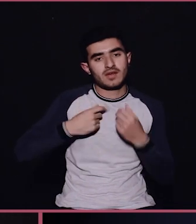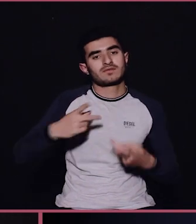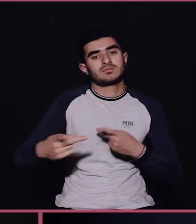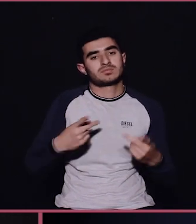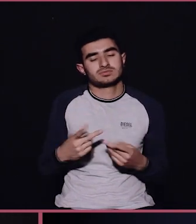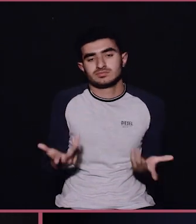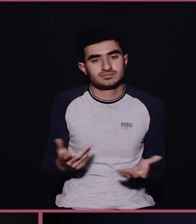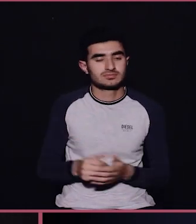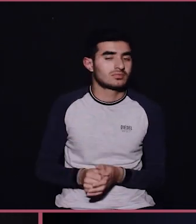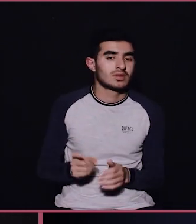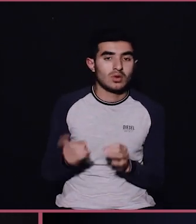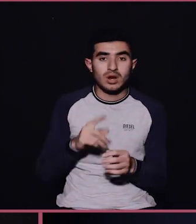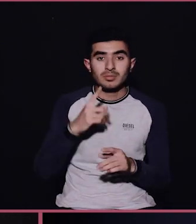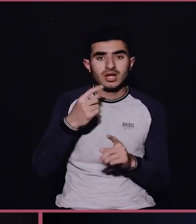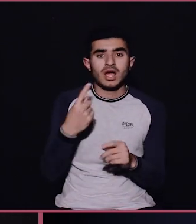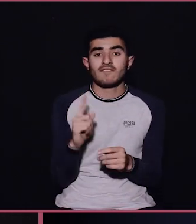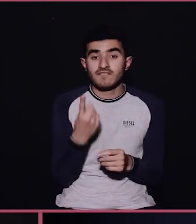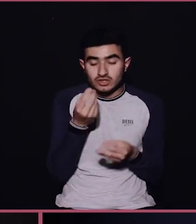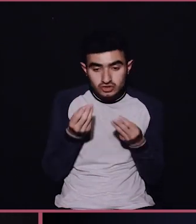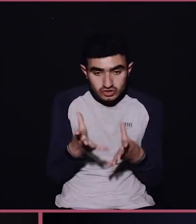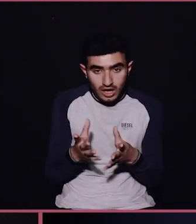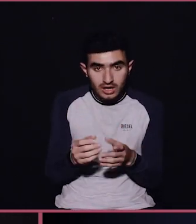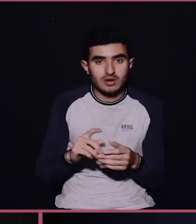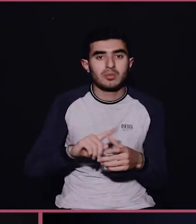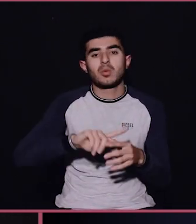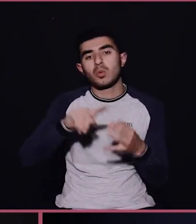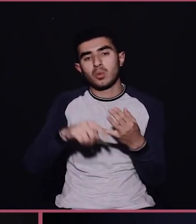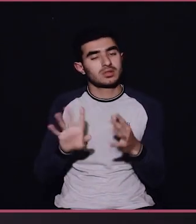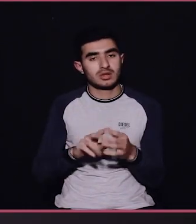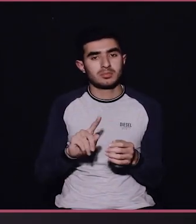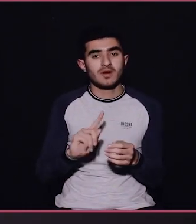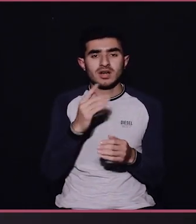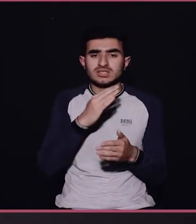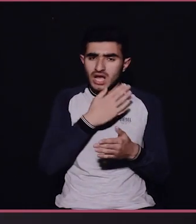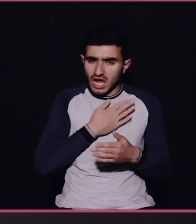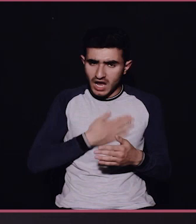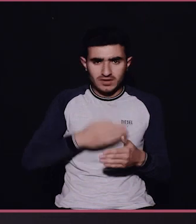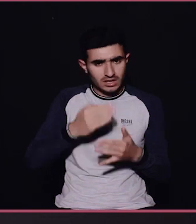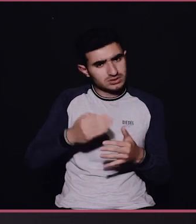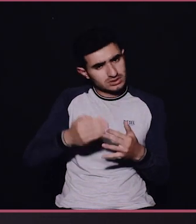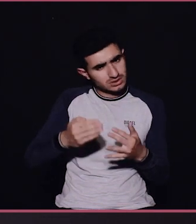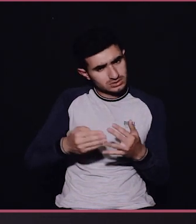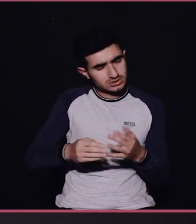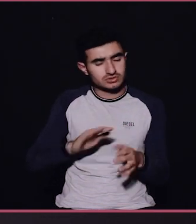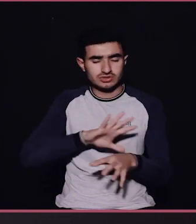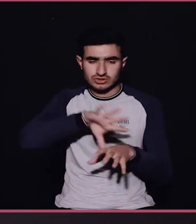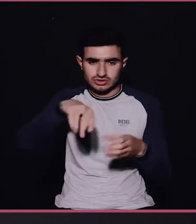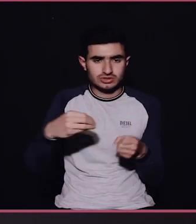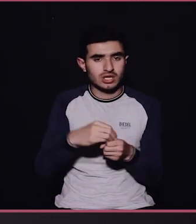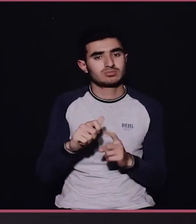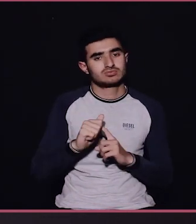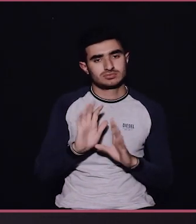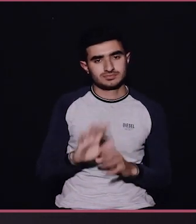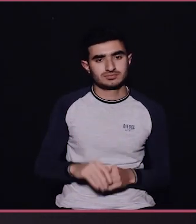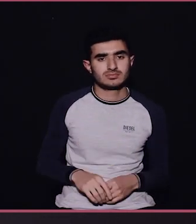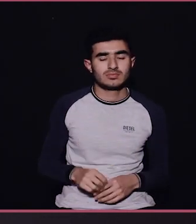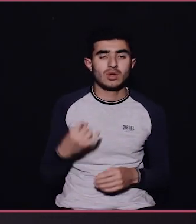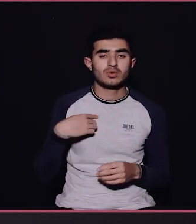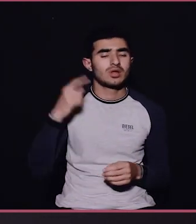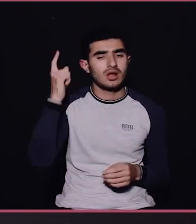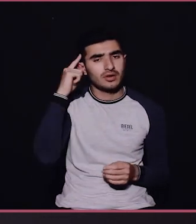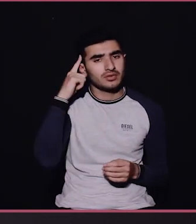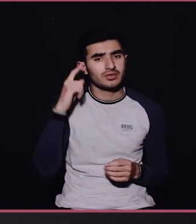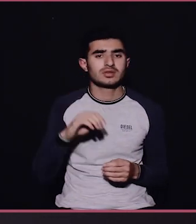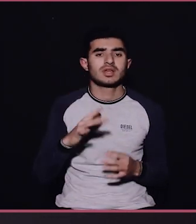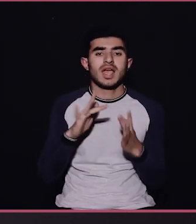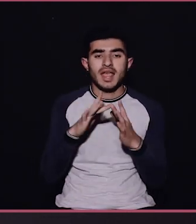just at the start, not just at the end. You have to be consistent in value creation. So, in a nutshell, the e-commerce future in Pakistan